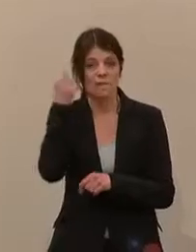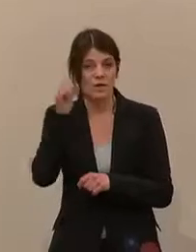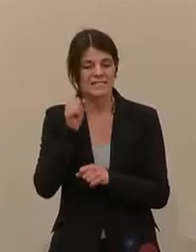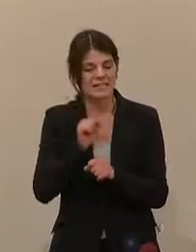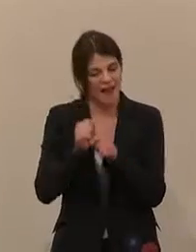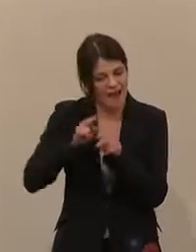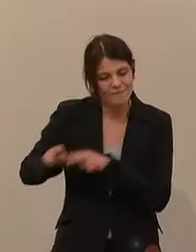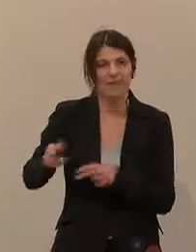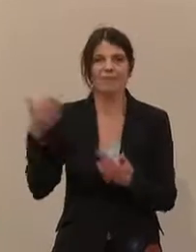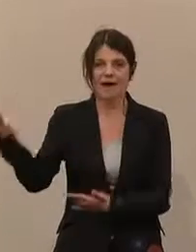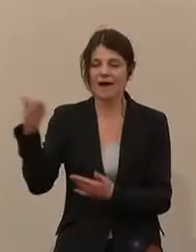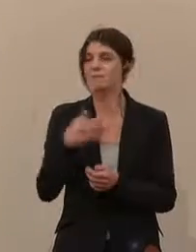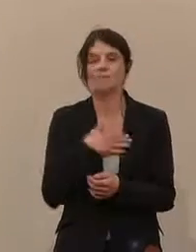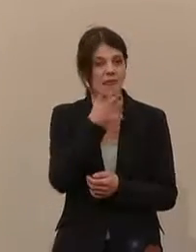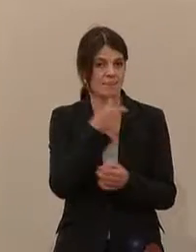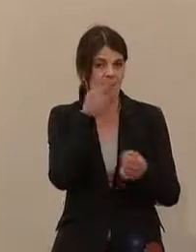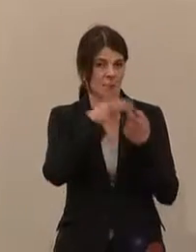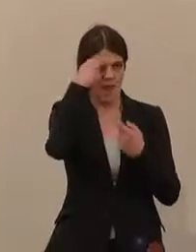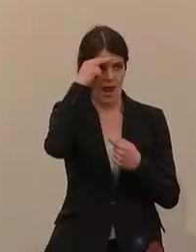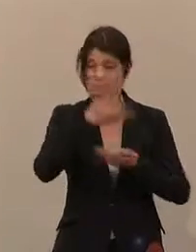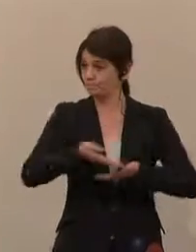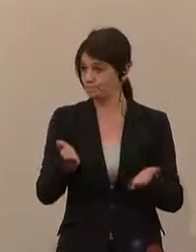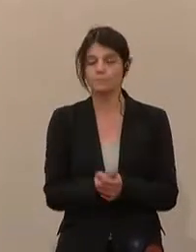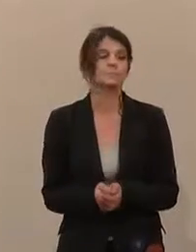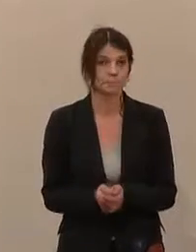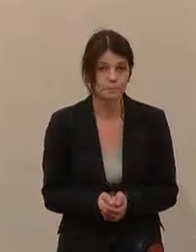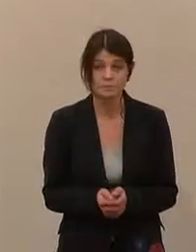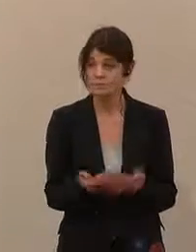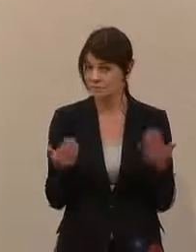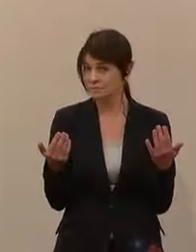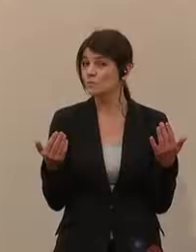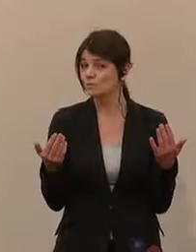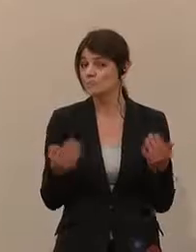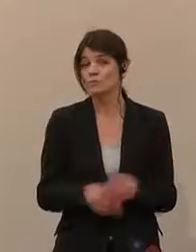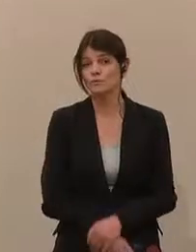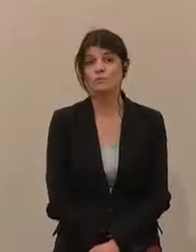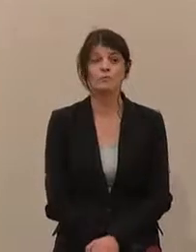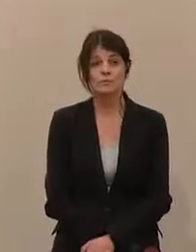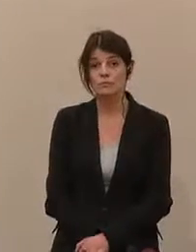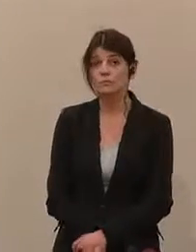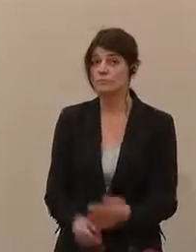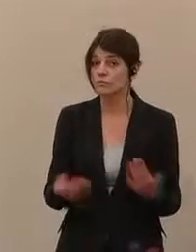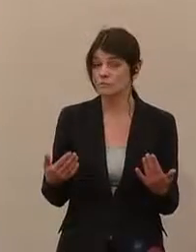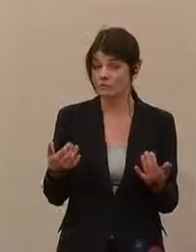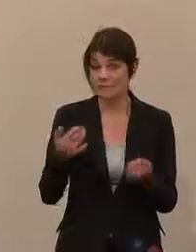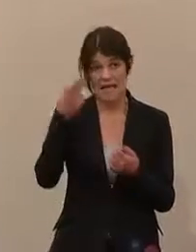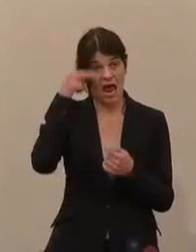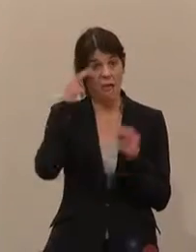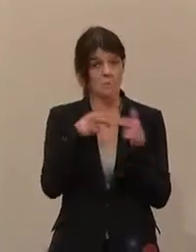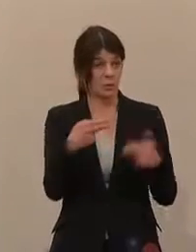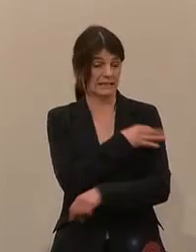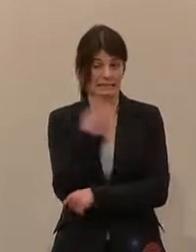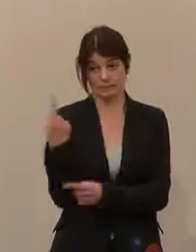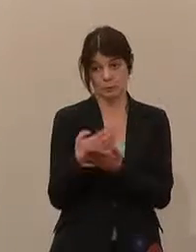Herren Volksanwälte, meine Damen und Herren. Für eine Regierung, die, wir haben das gerade vom Herrn